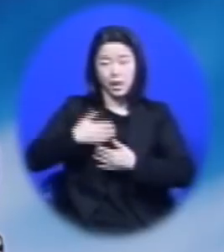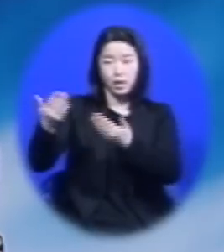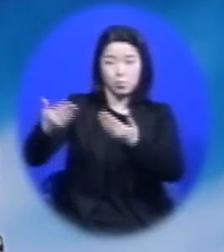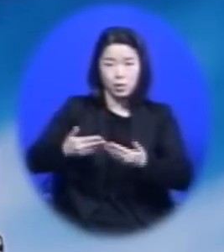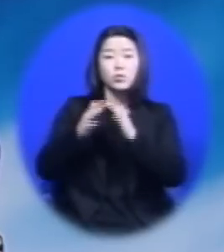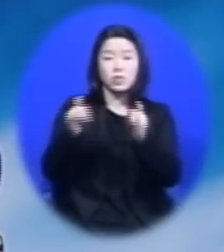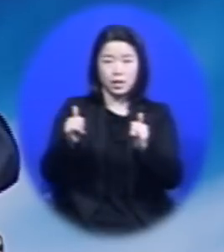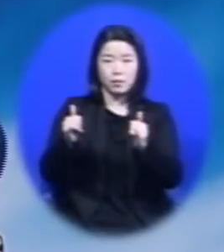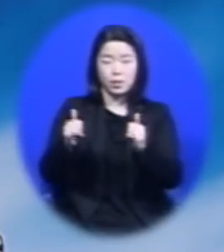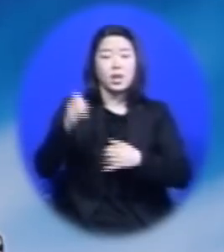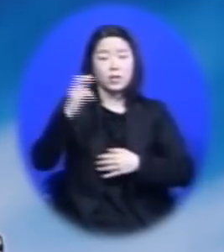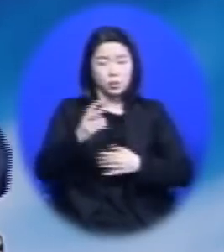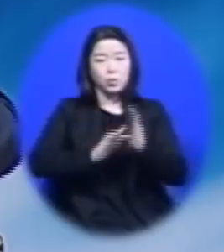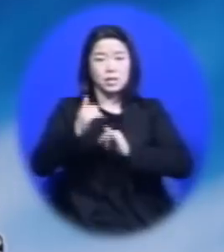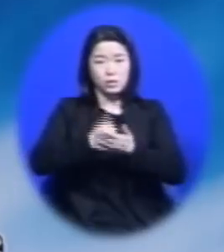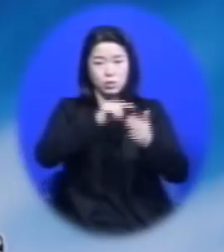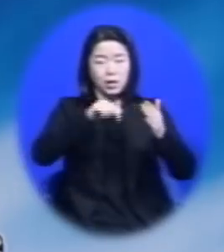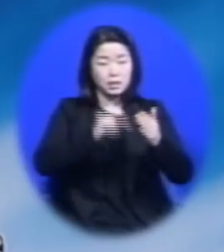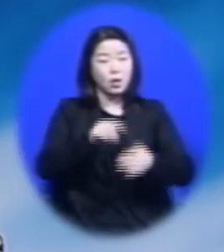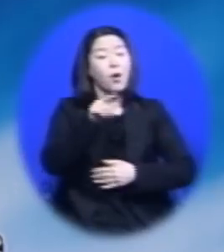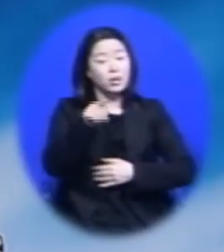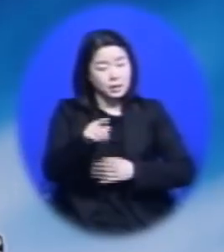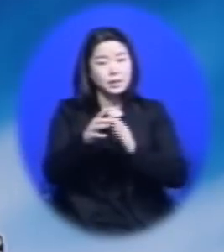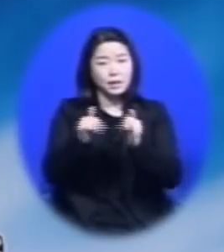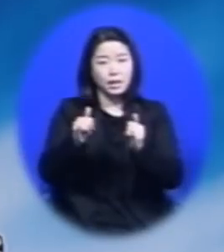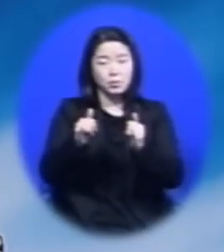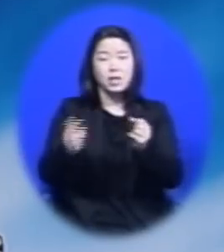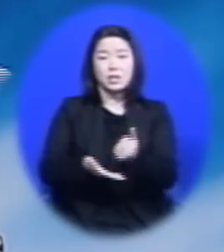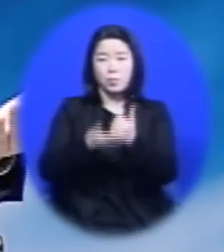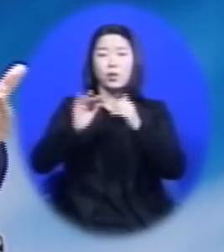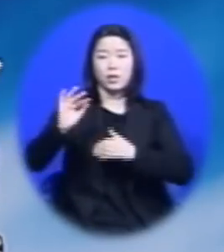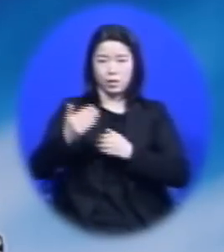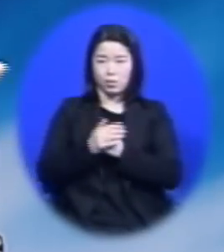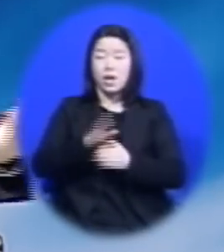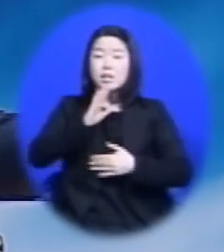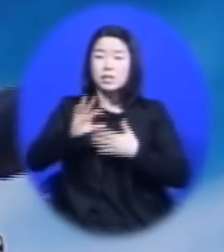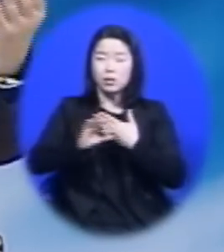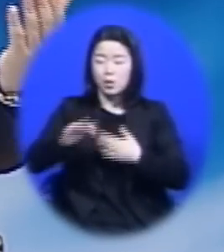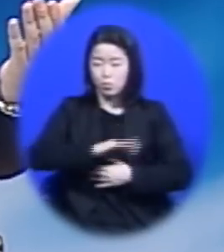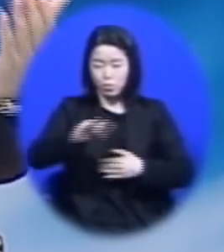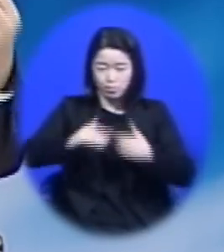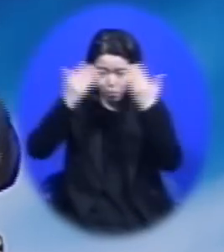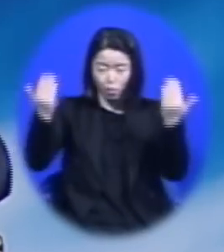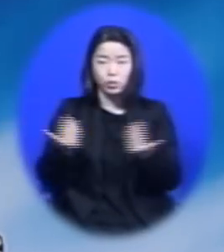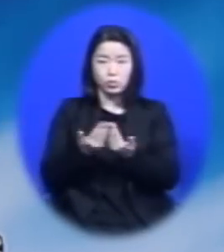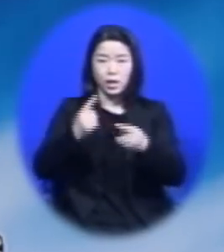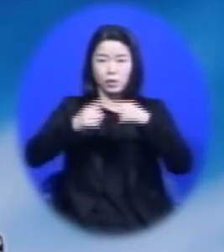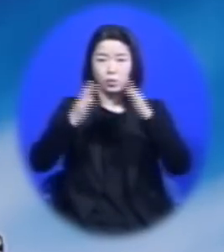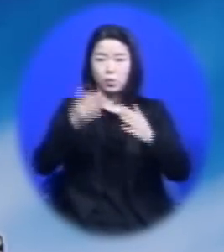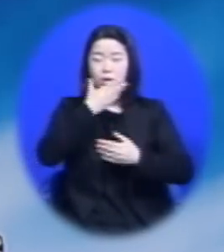사람이야 그리고 예수님 안에서 그 사람을 섬겨야 됩니다 그러면 우리 모두가 다 교회의